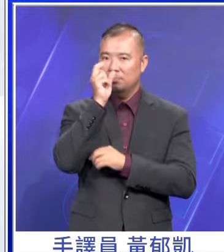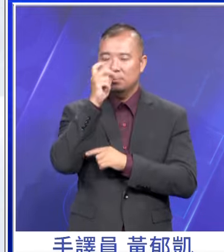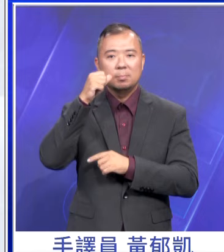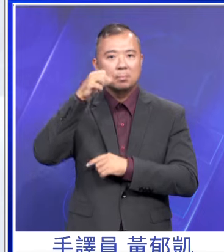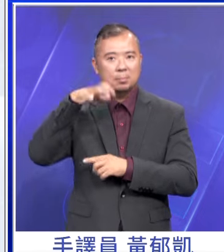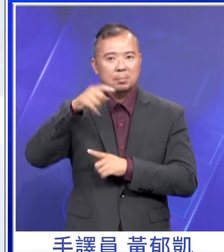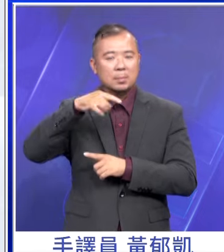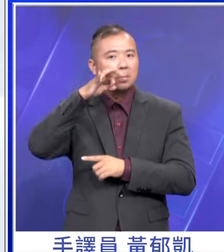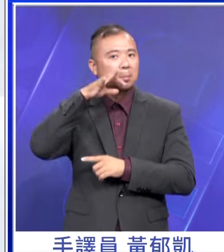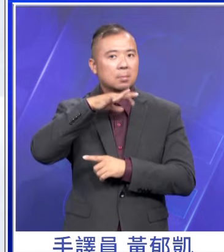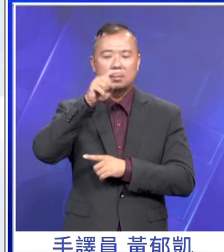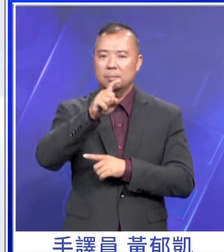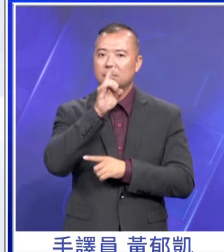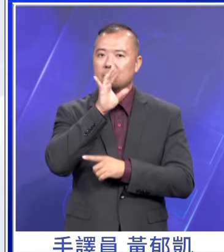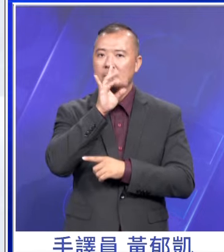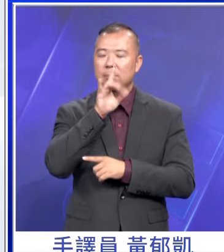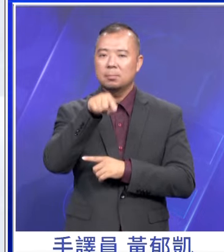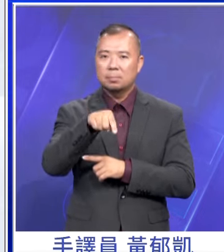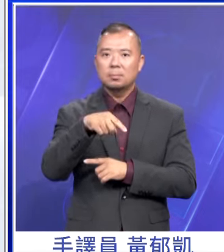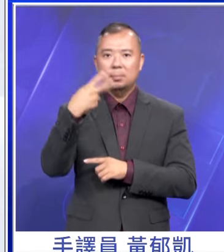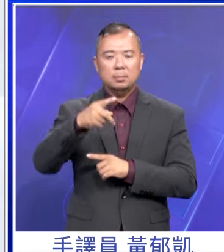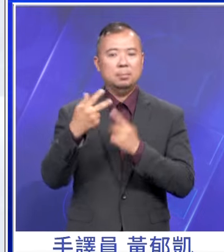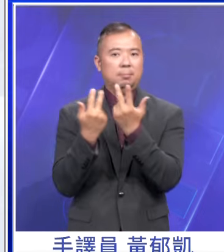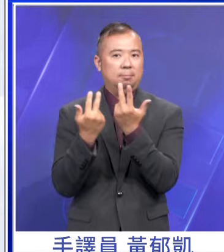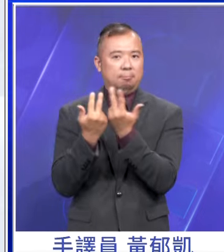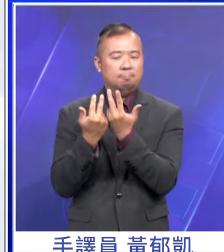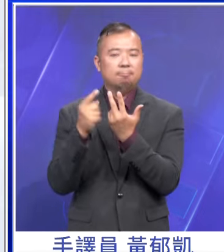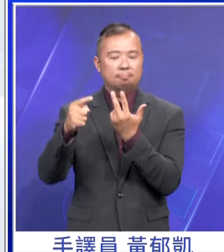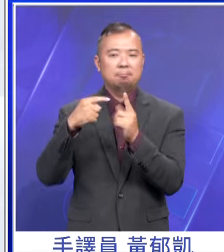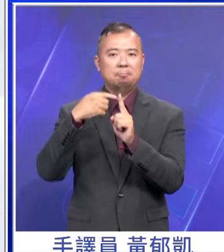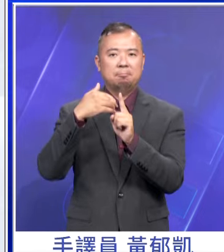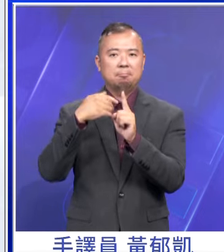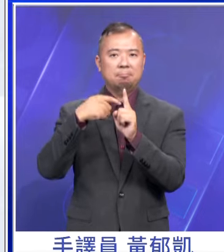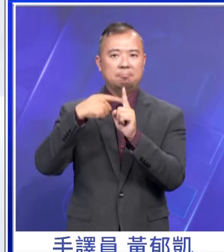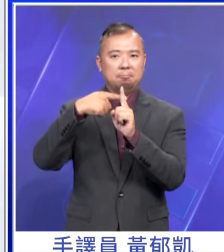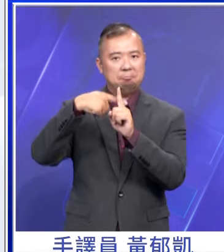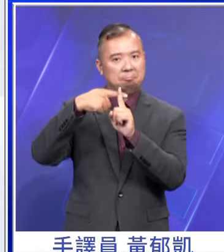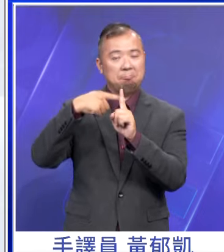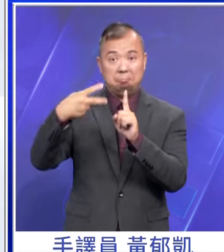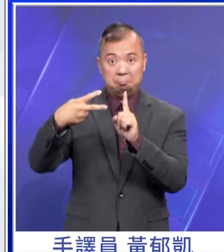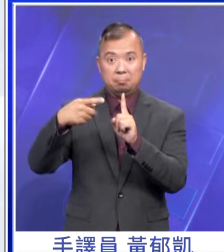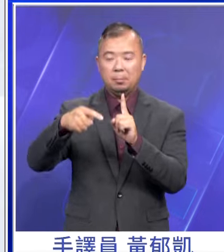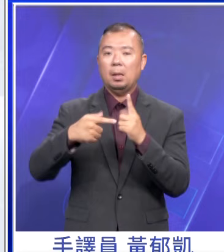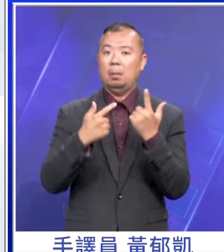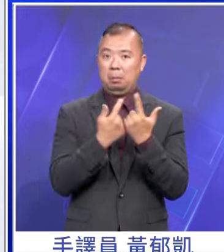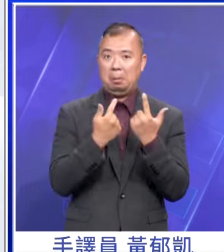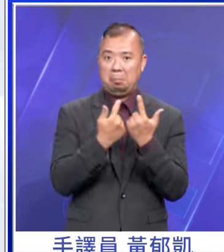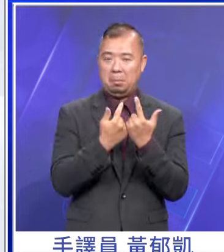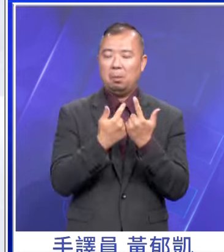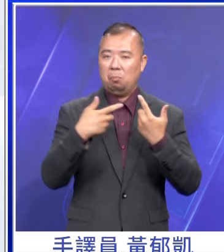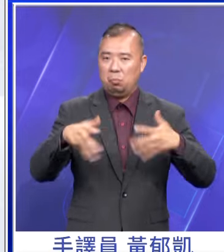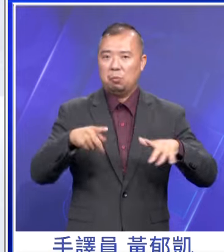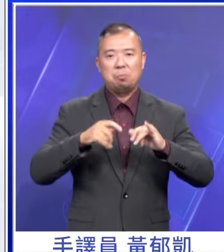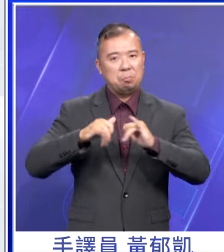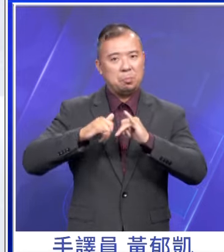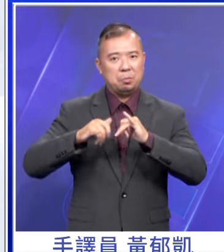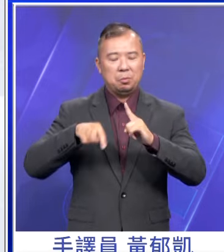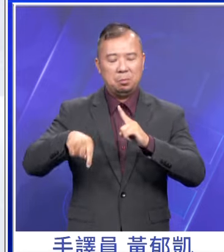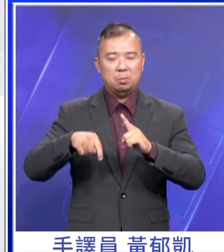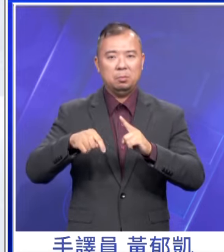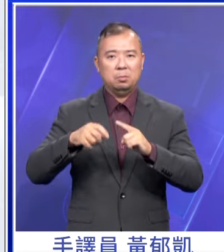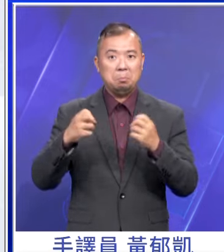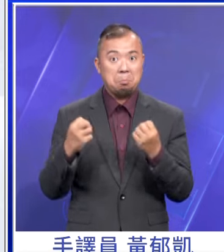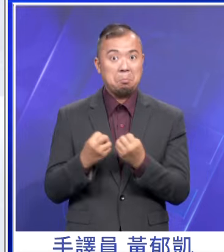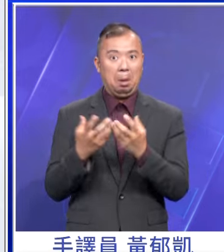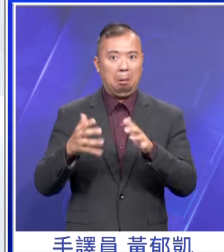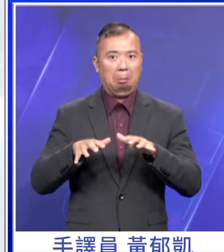化、台中，还有新北市这边呢，也都有2级的一个震度。甚至在台北，其实有很多民众反映地震的当下呢，感